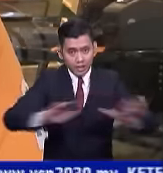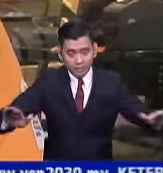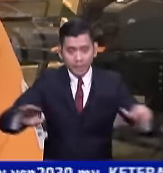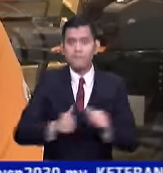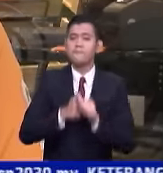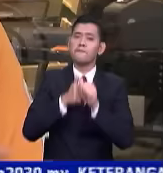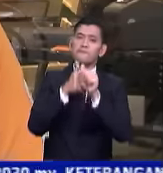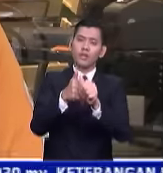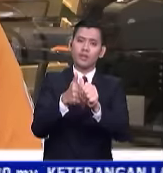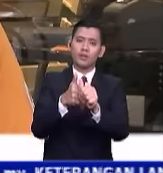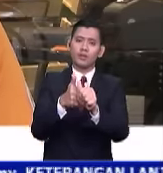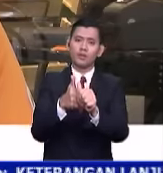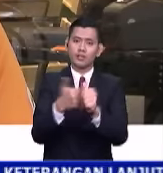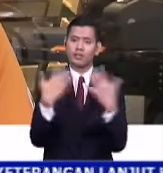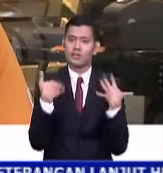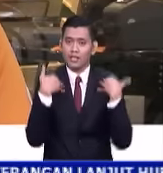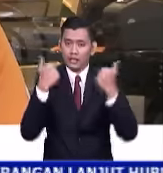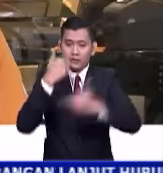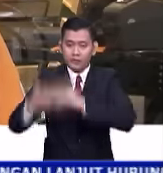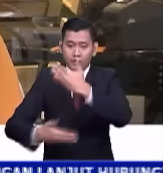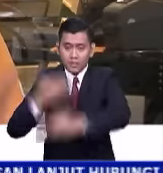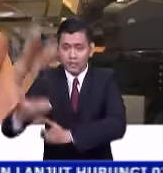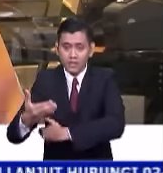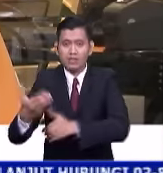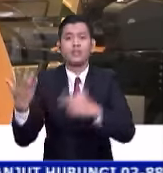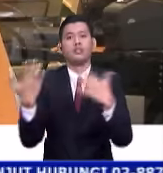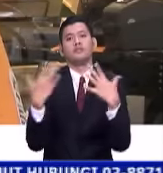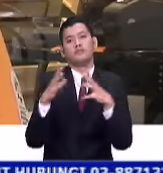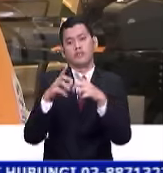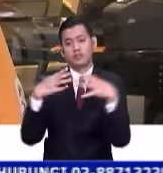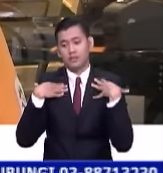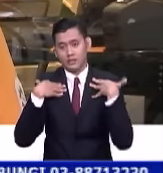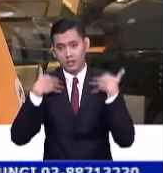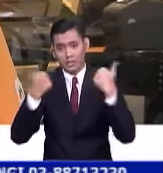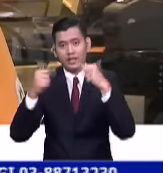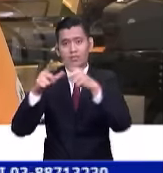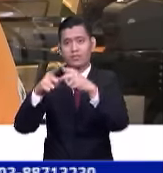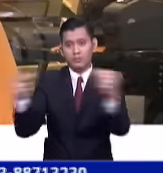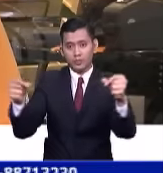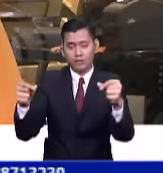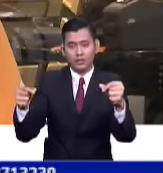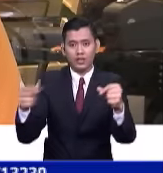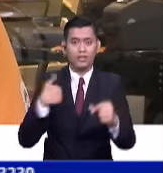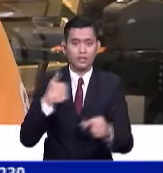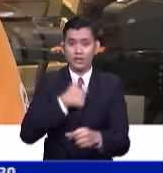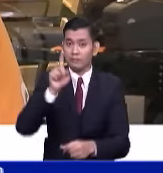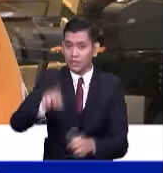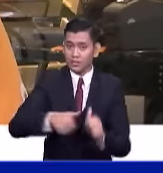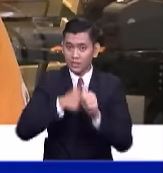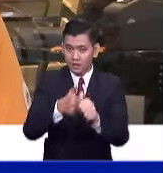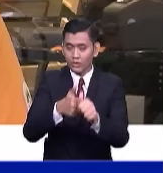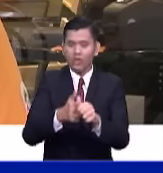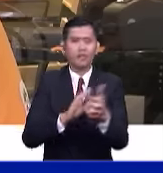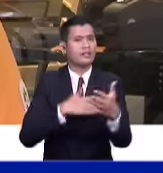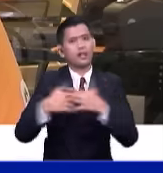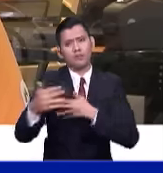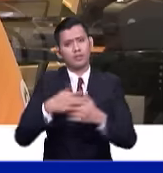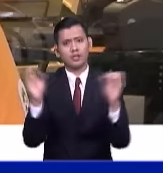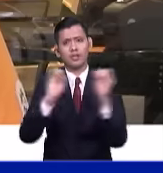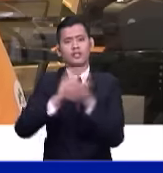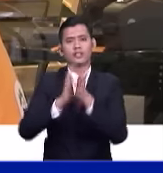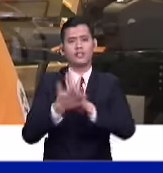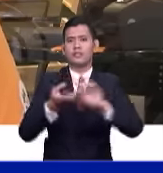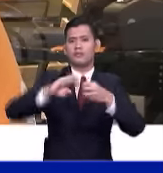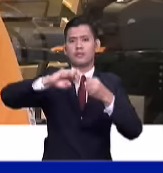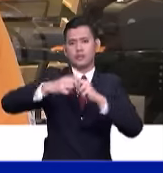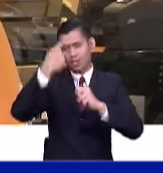the health procedure, kita ikutlah. Dan saya cadangkan ini tak jadi masalah untuk atlet para kerana currently pun